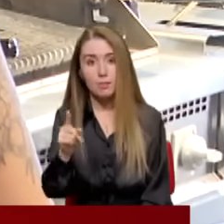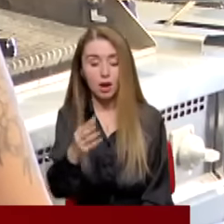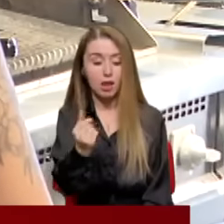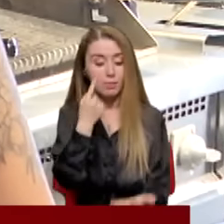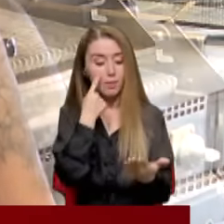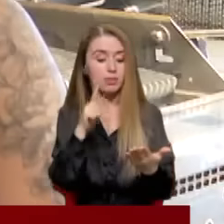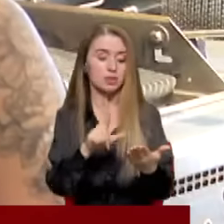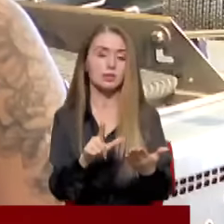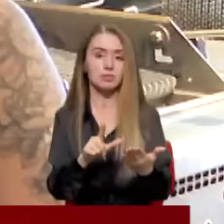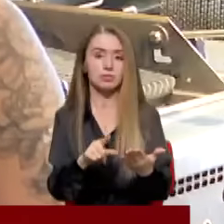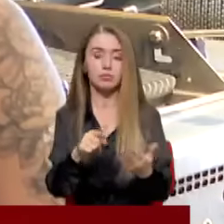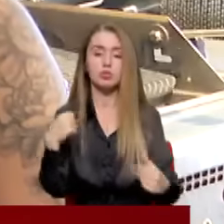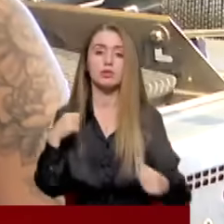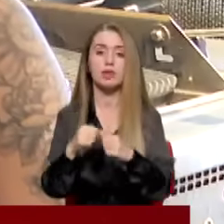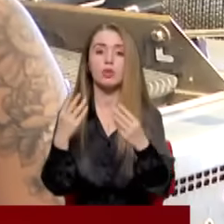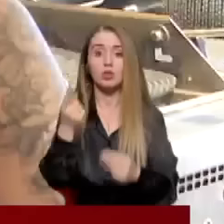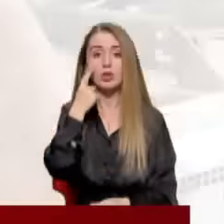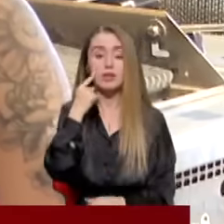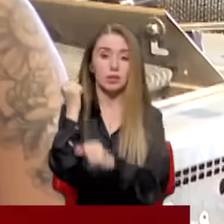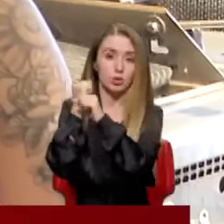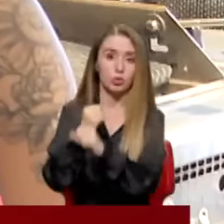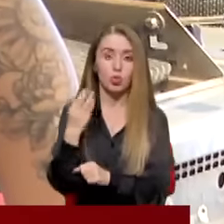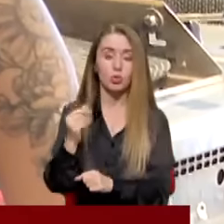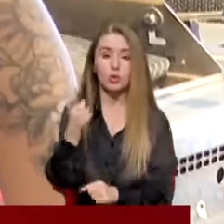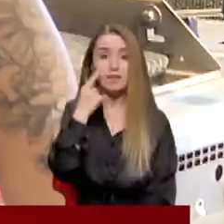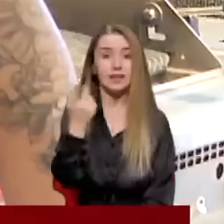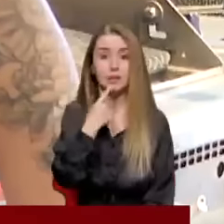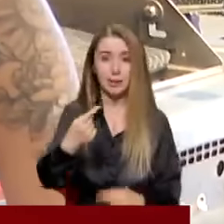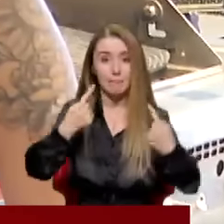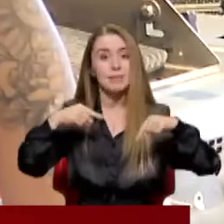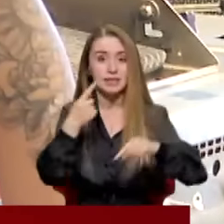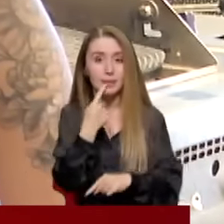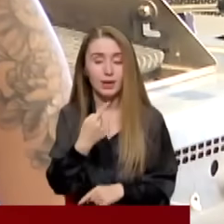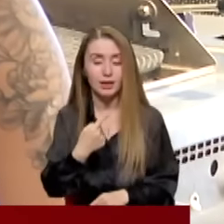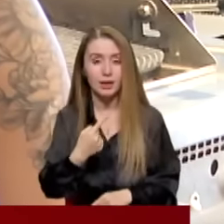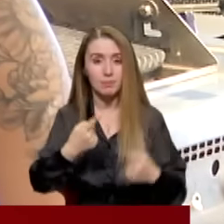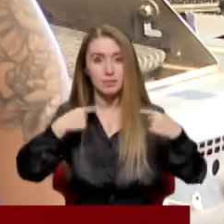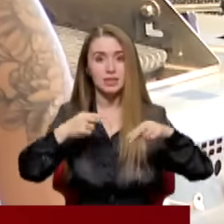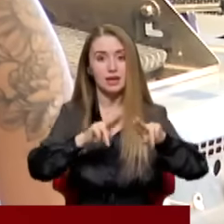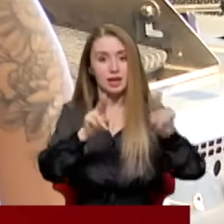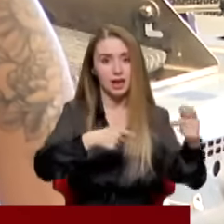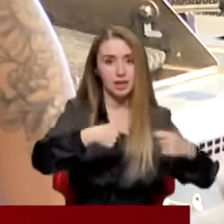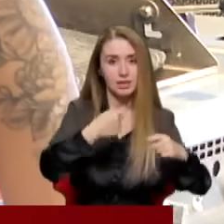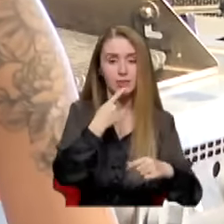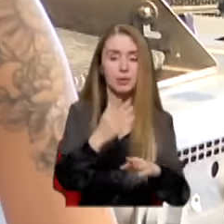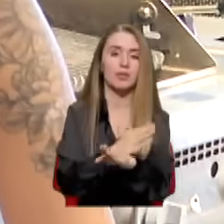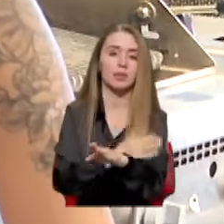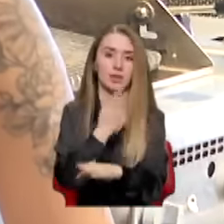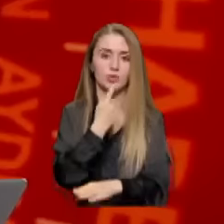bakması gerekiyor. Bu sefer ne oluyor? Devlete yük oluyor. Devlet demek ne demek? Biz demek, biz demek, esnaf demek, insan demek.